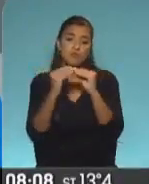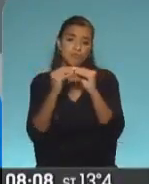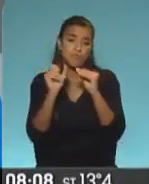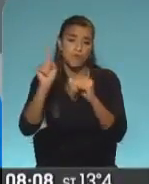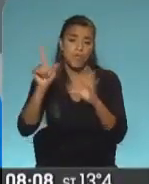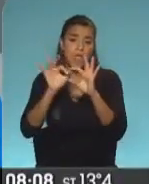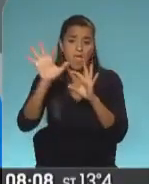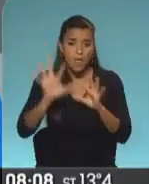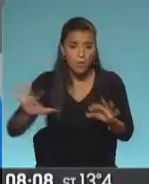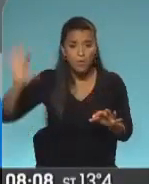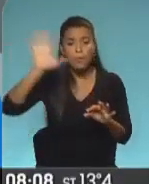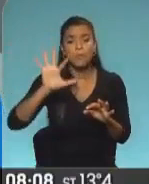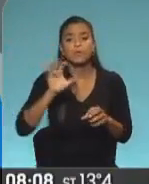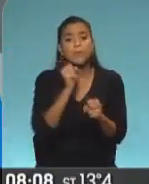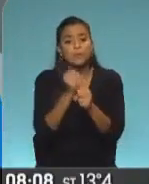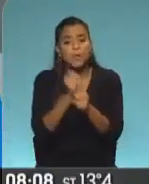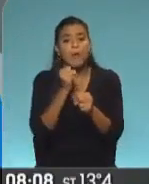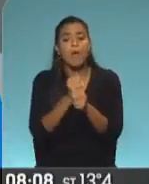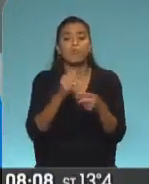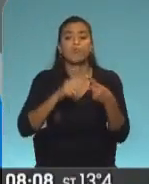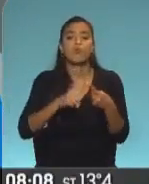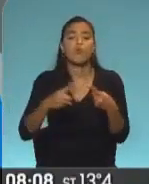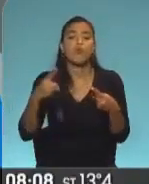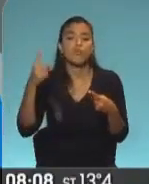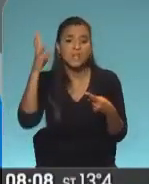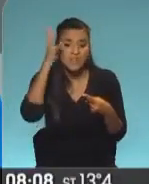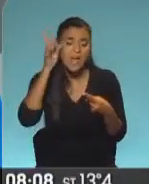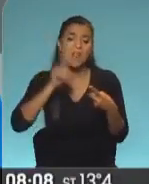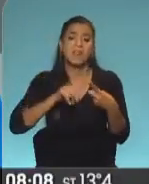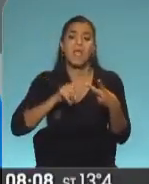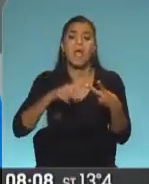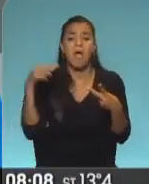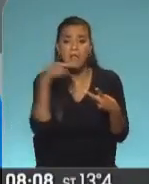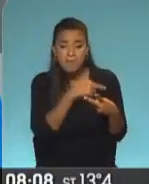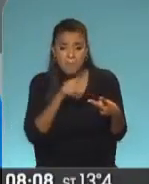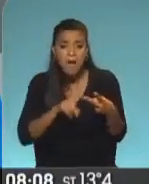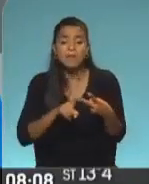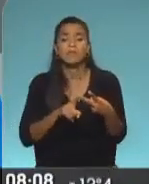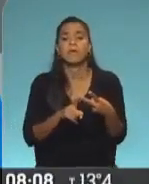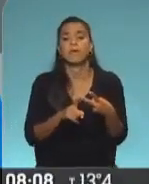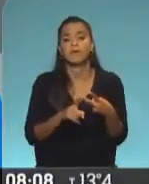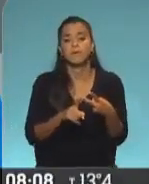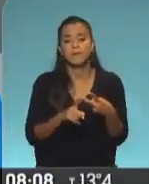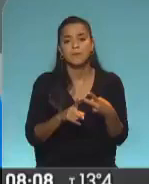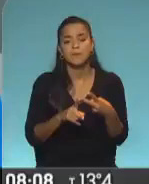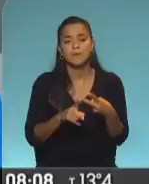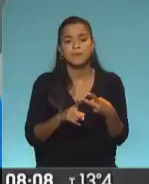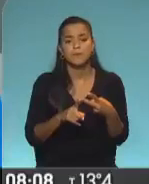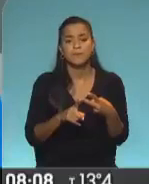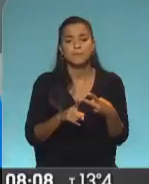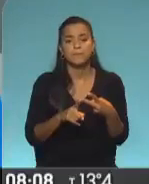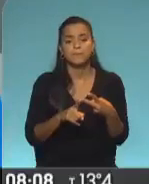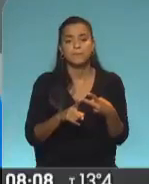de nos collègues, d'abord avec nos collègues européens. Et nous sommes en train de travailler